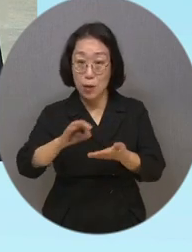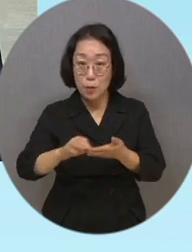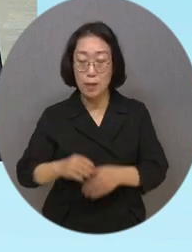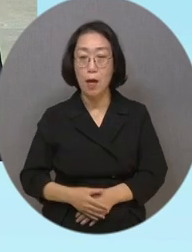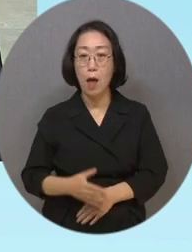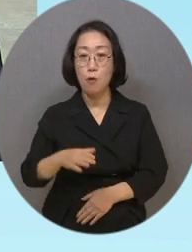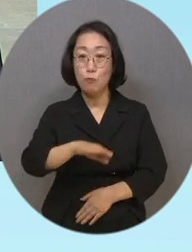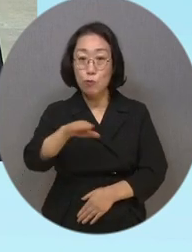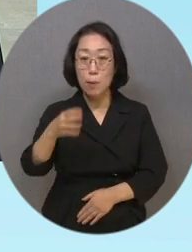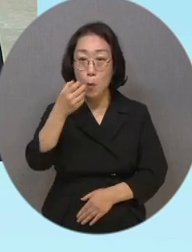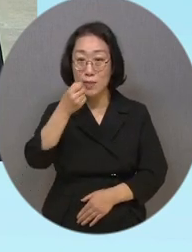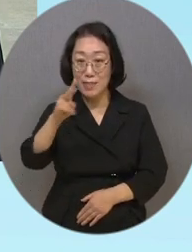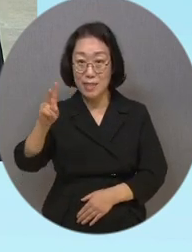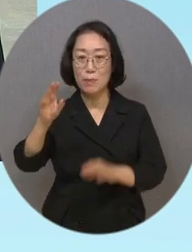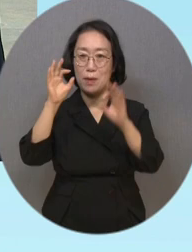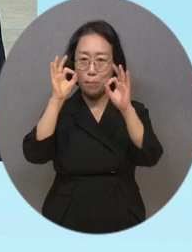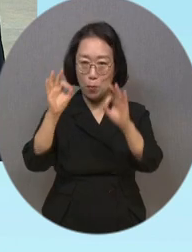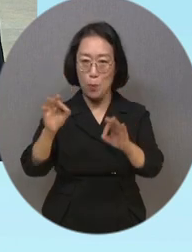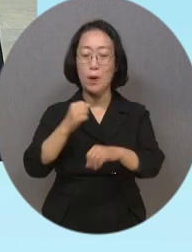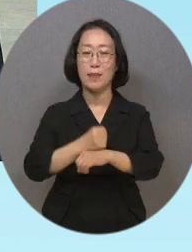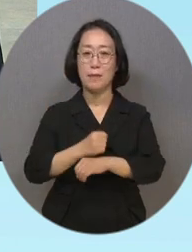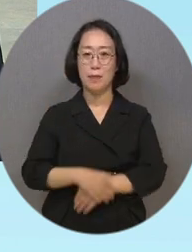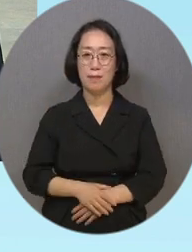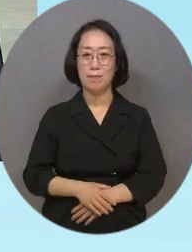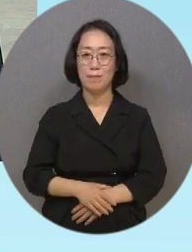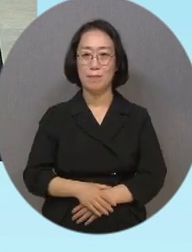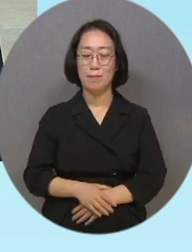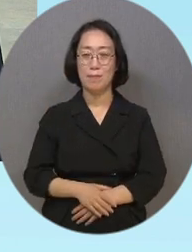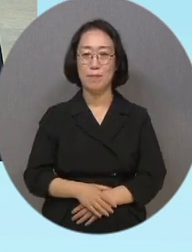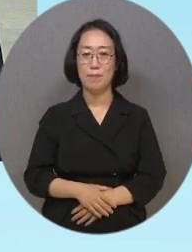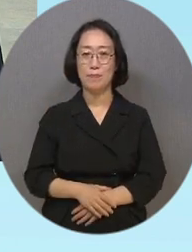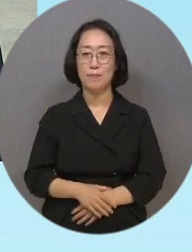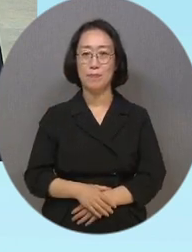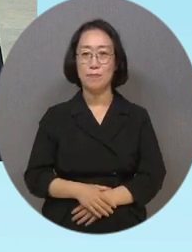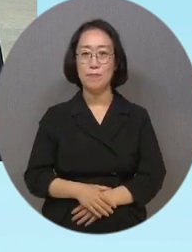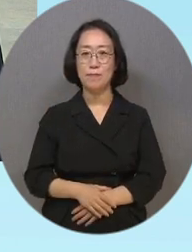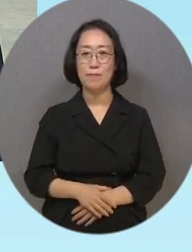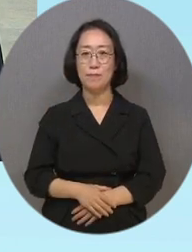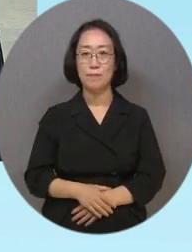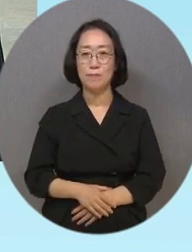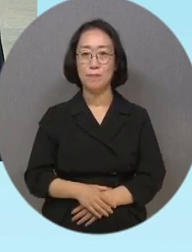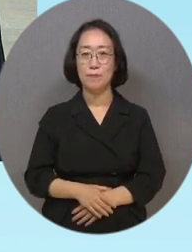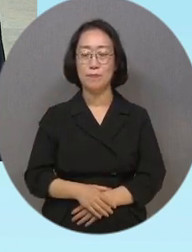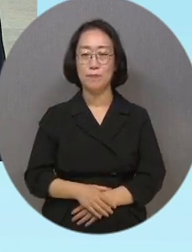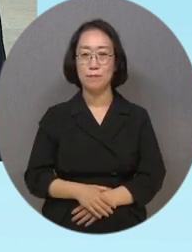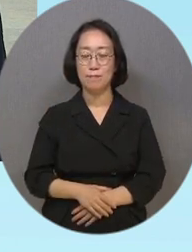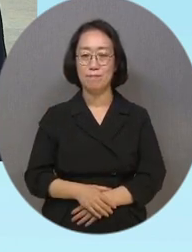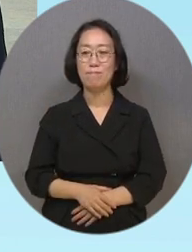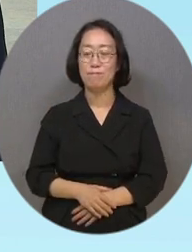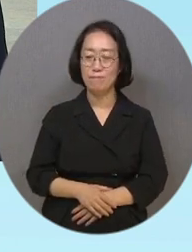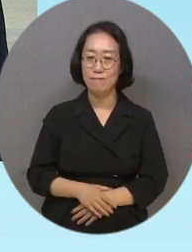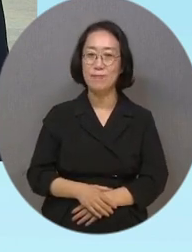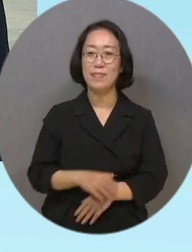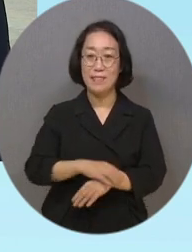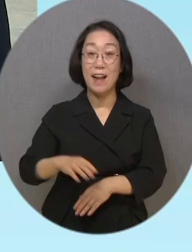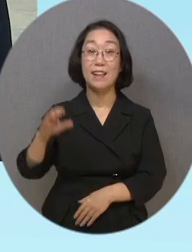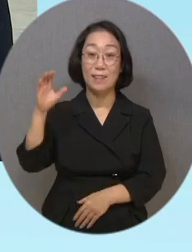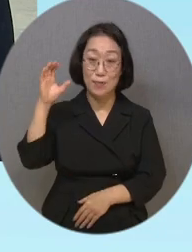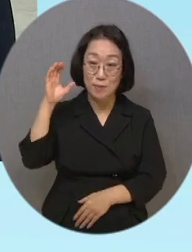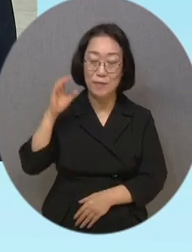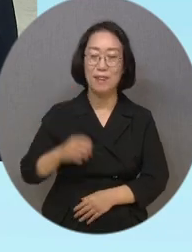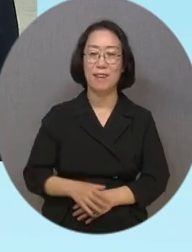복지tv에서 주목하도록 하겠습니다 복지tv 뉴스 박진용입니다 네 박성훈 기자 잘